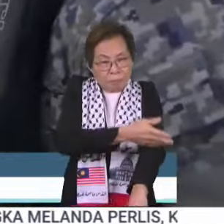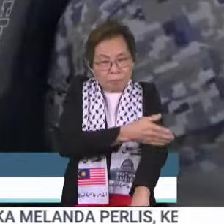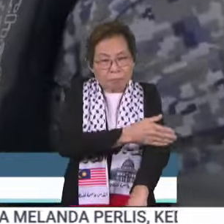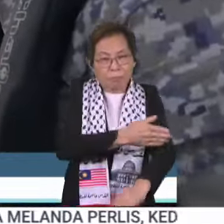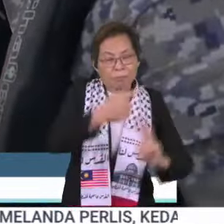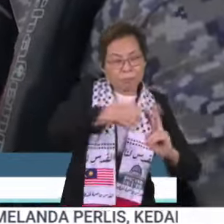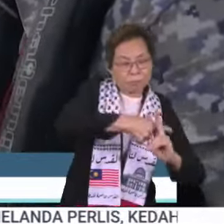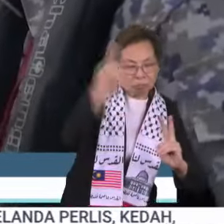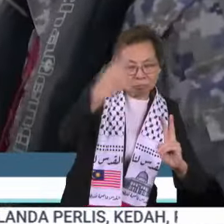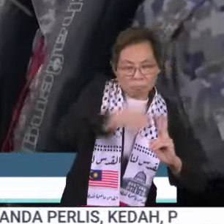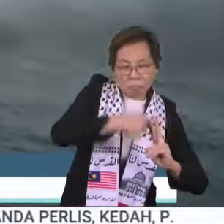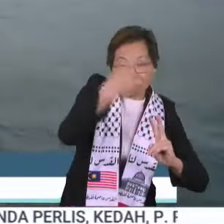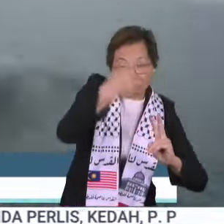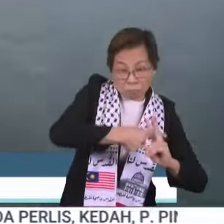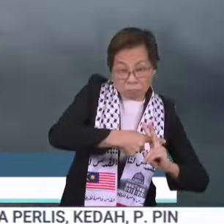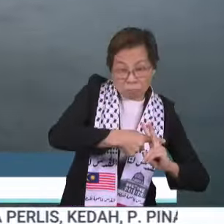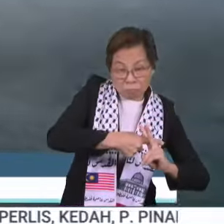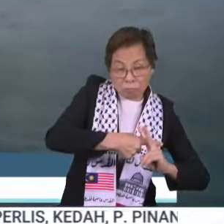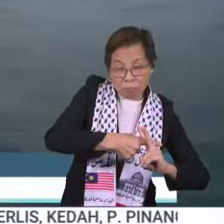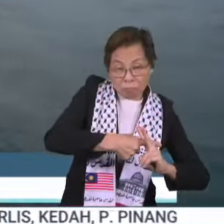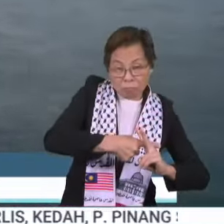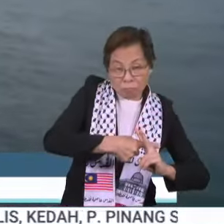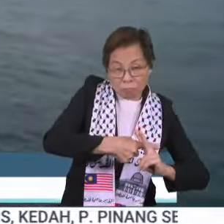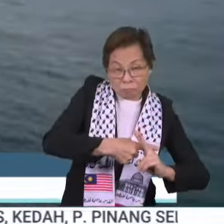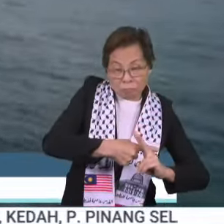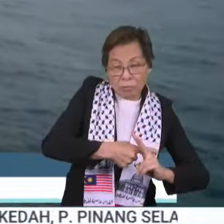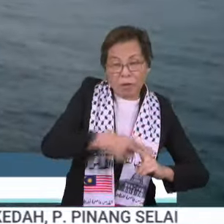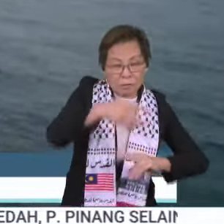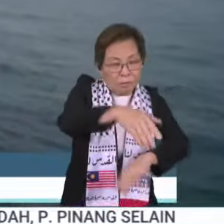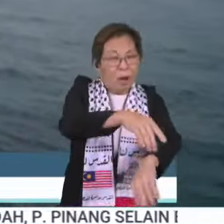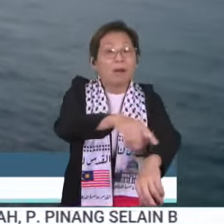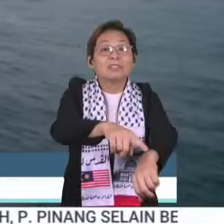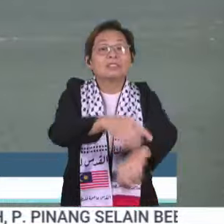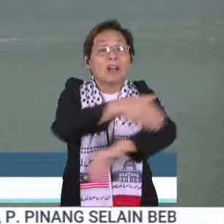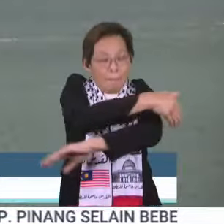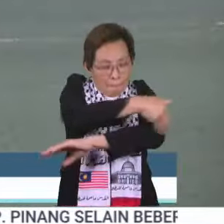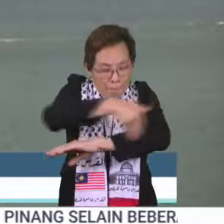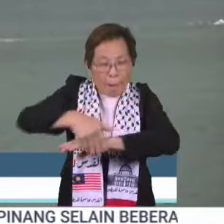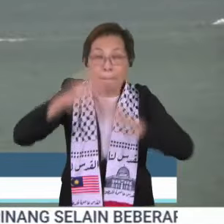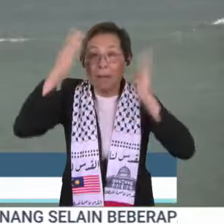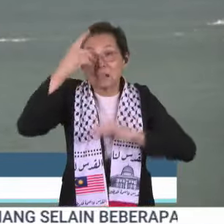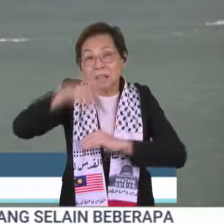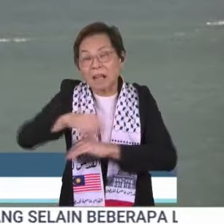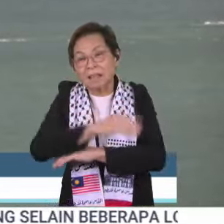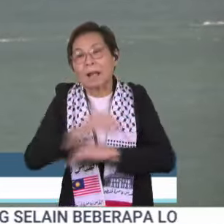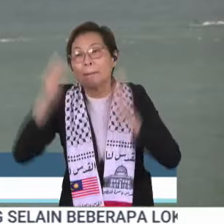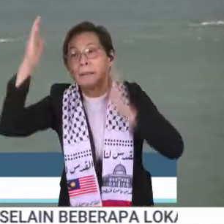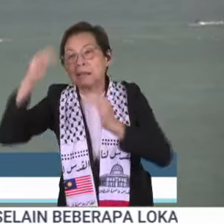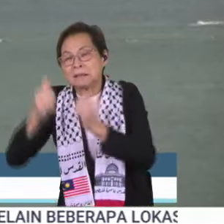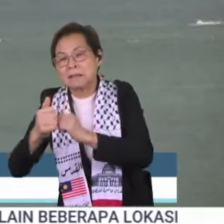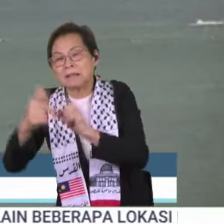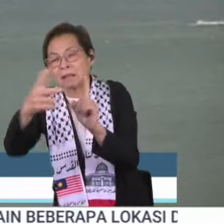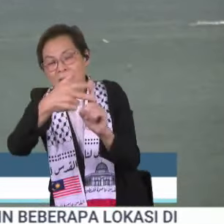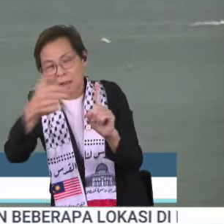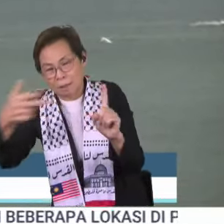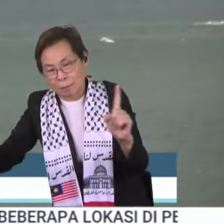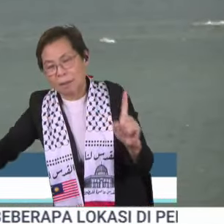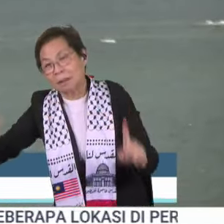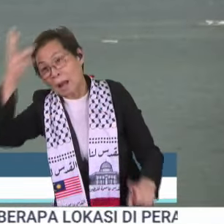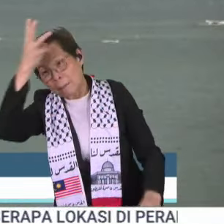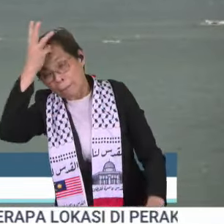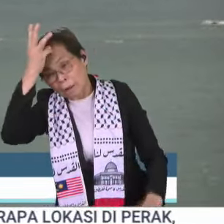pos-pos kawalan di sempadan kita sepanjang Malaysia Thailand dan juga Malaysia dengan Indonesia di Kalimantan ini sedang